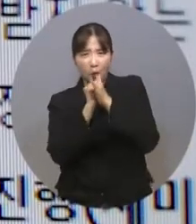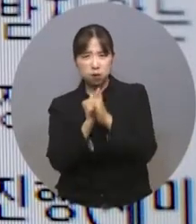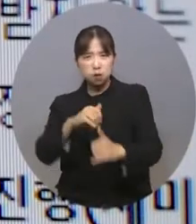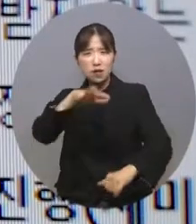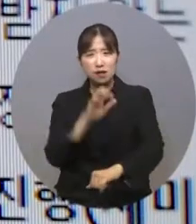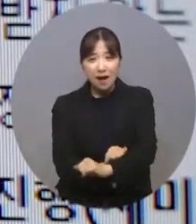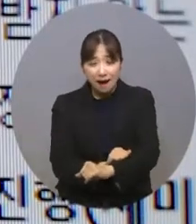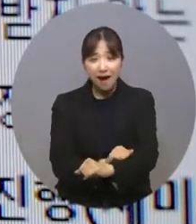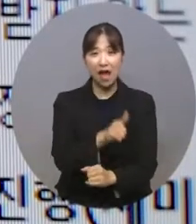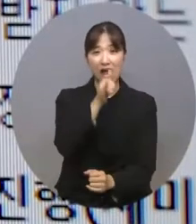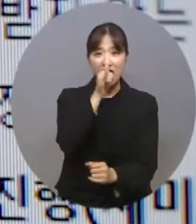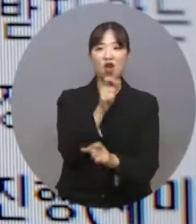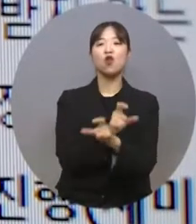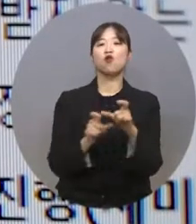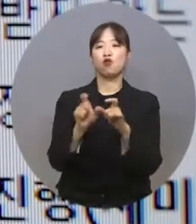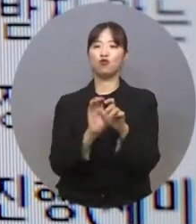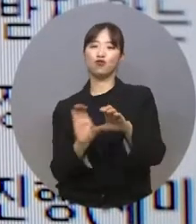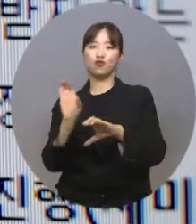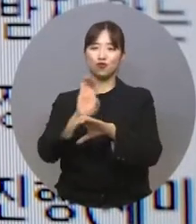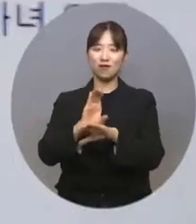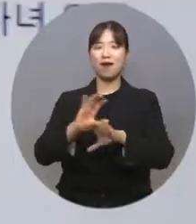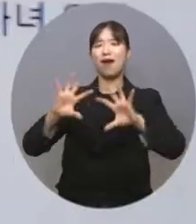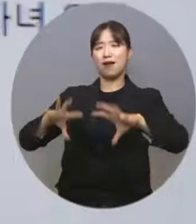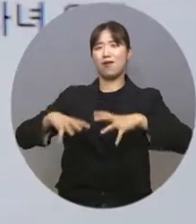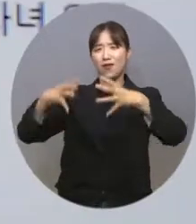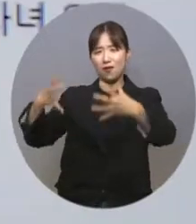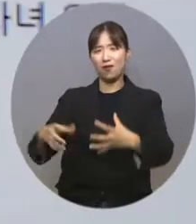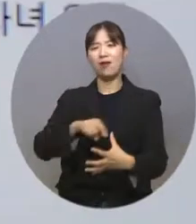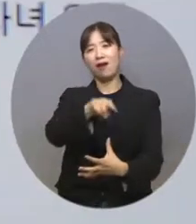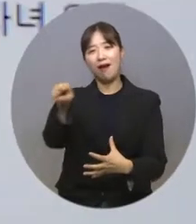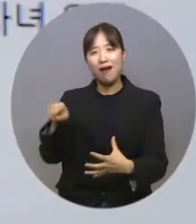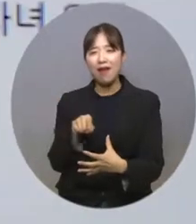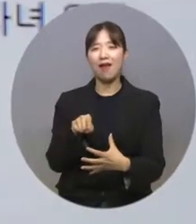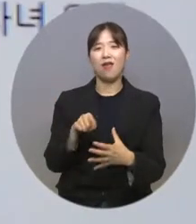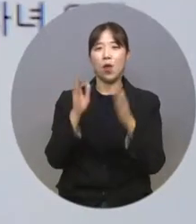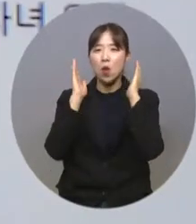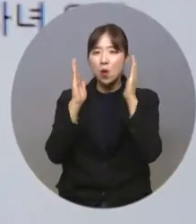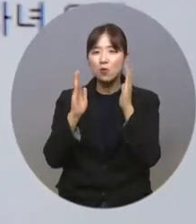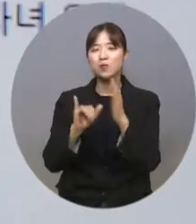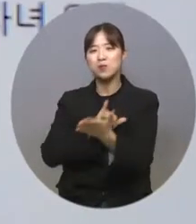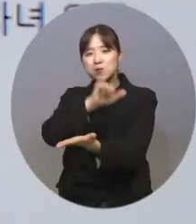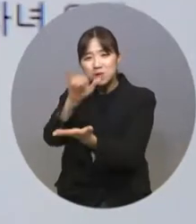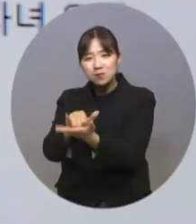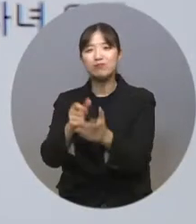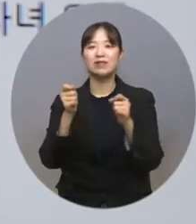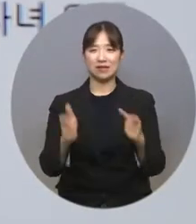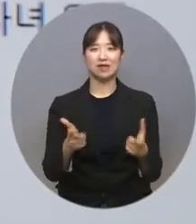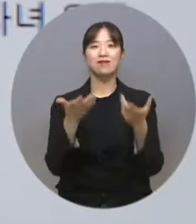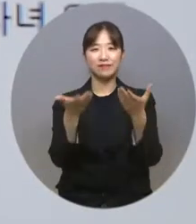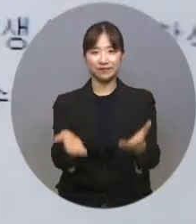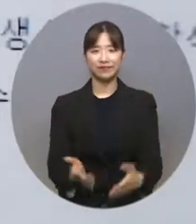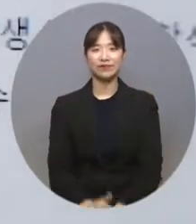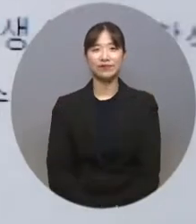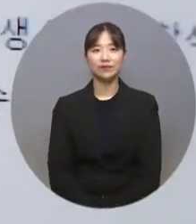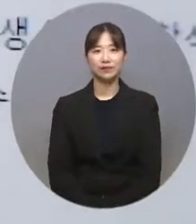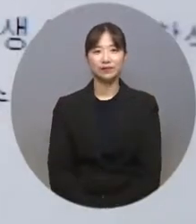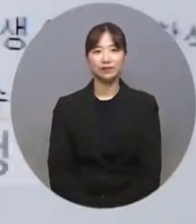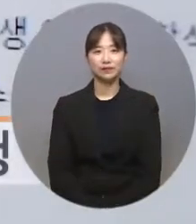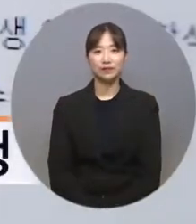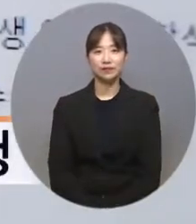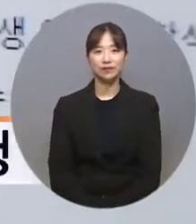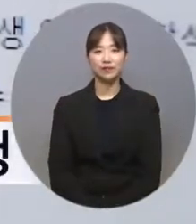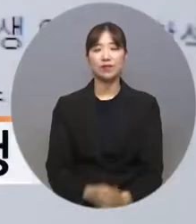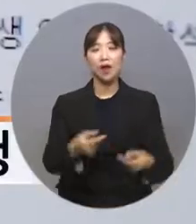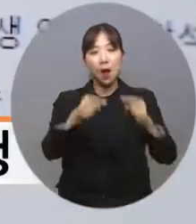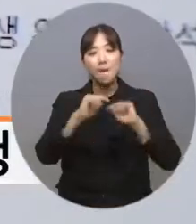에게는 한국을 넘어 글로벌 인재로 성장할 수 있도록 글로벌 탐방 기회도 주어지게 됩니다 지원